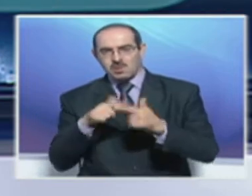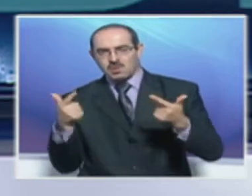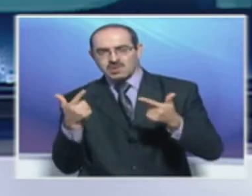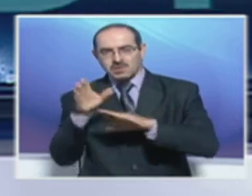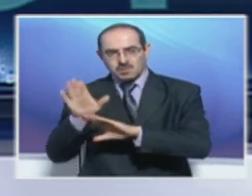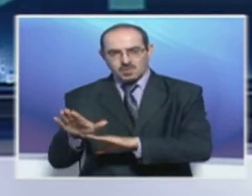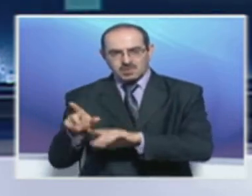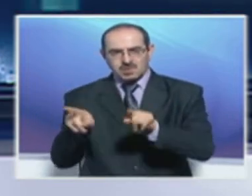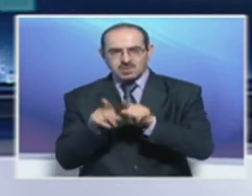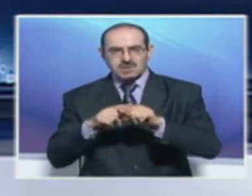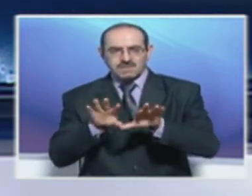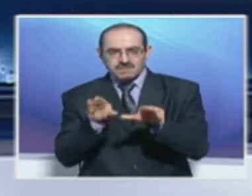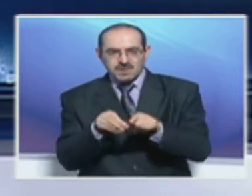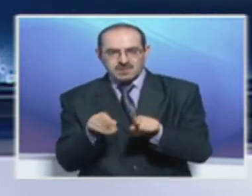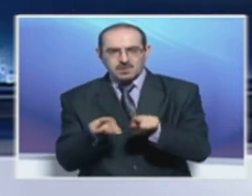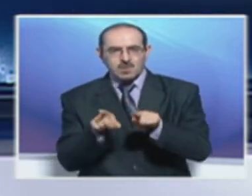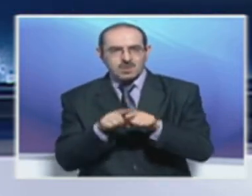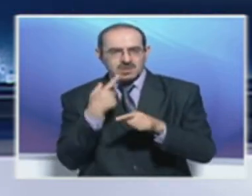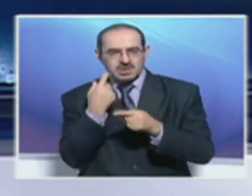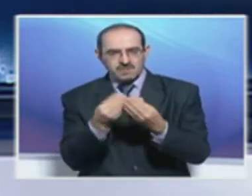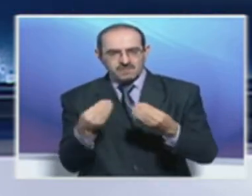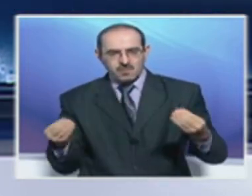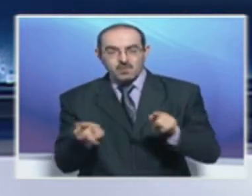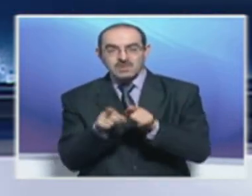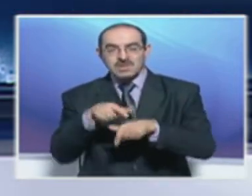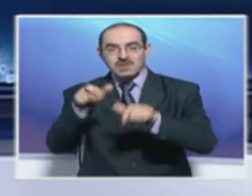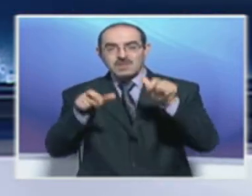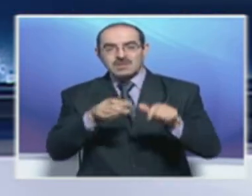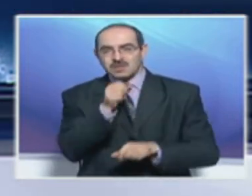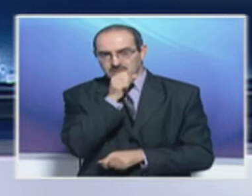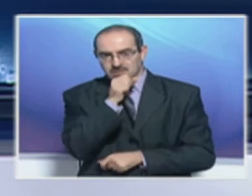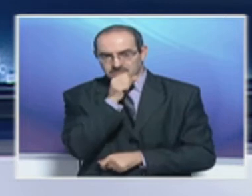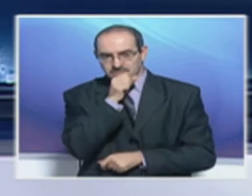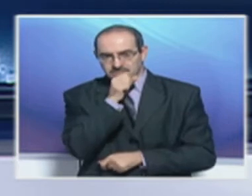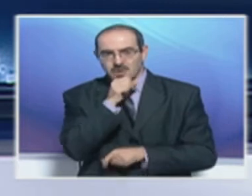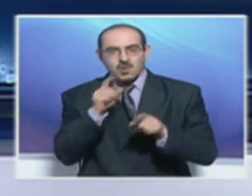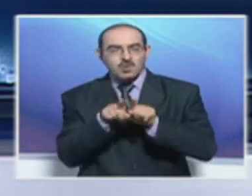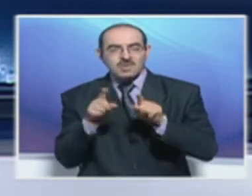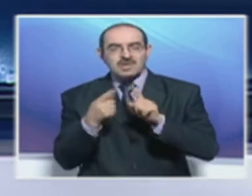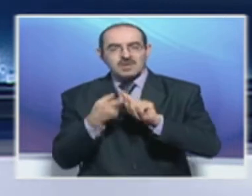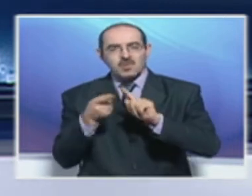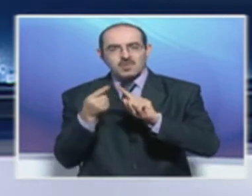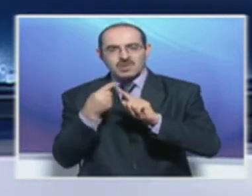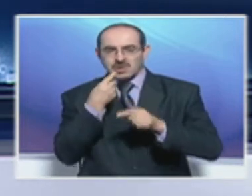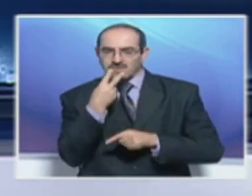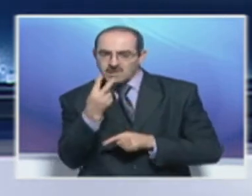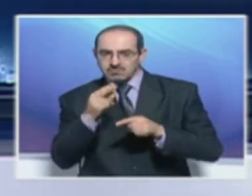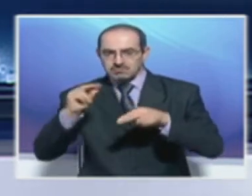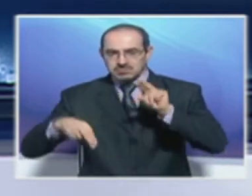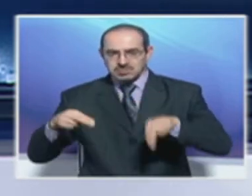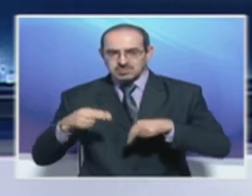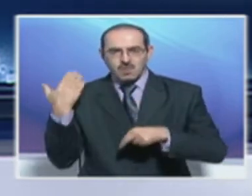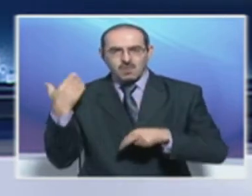حماية وترقية الأسرة والمرأة والطفولة والأشخاص المسنين، لا سيما تنفيذ الاتفاقيات